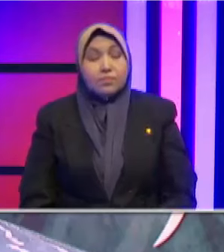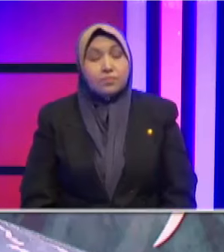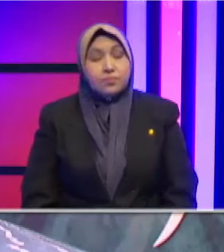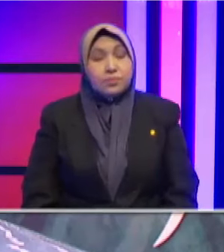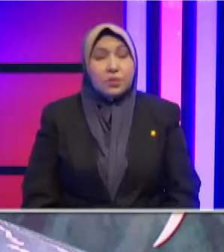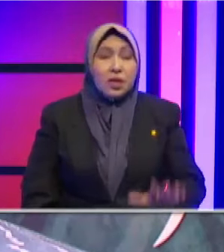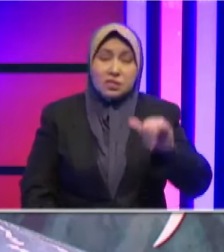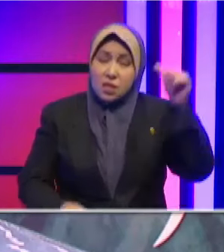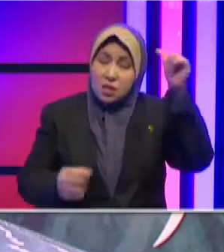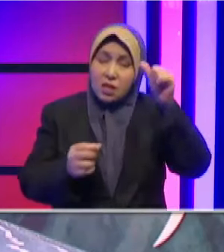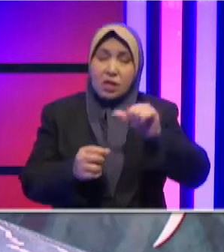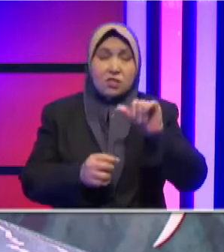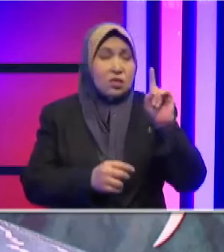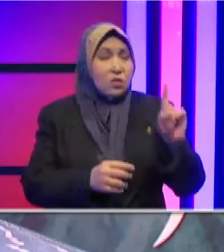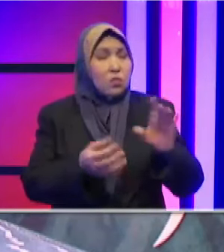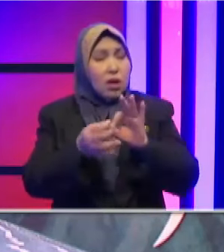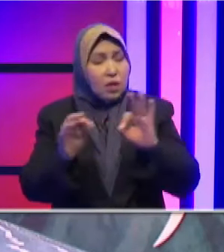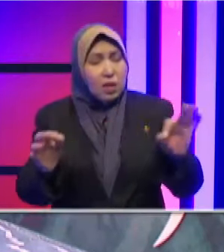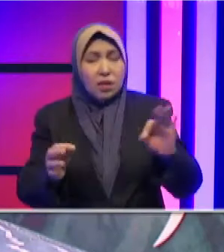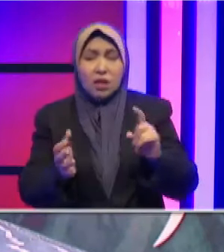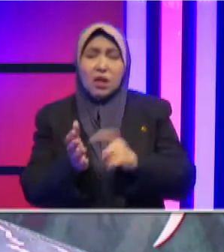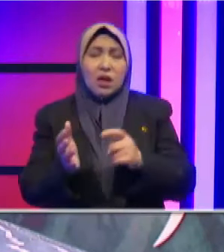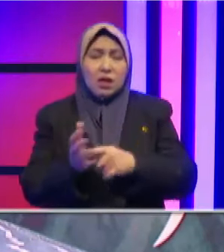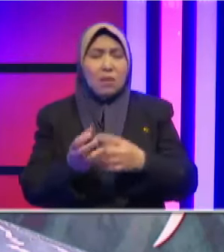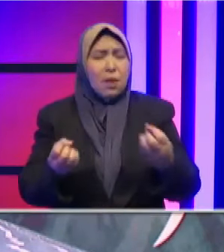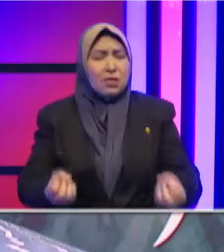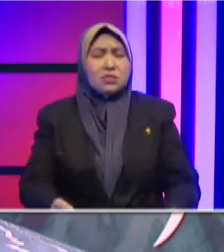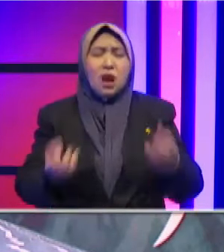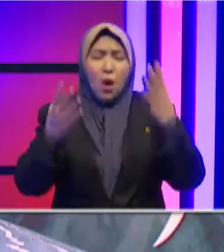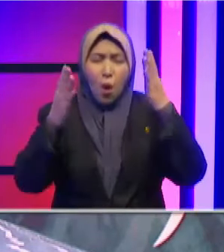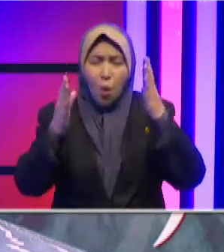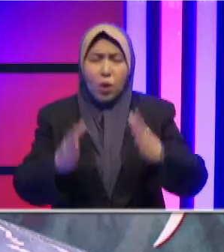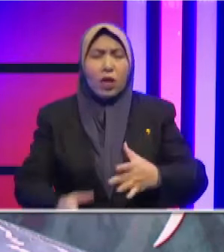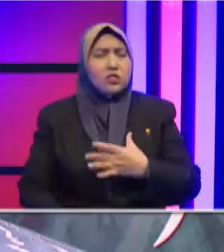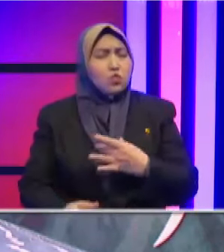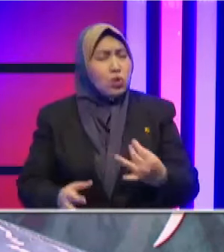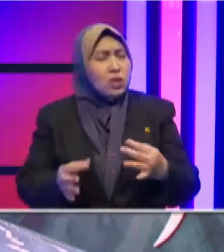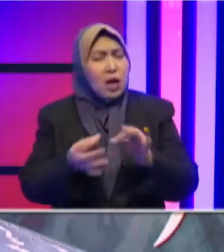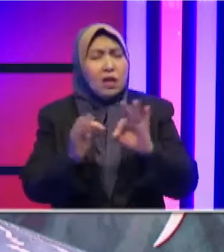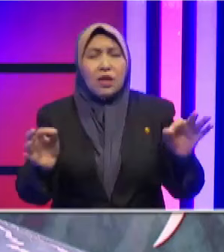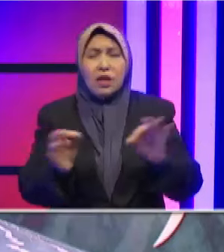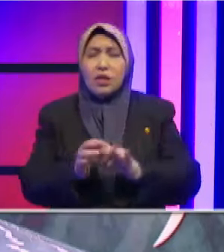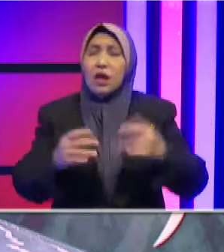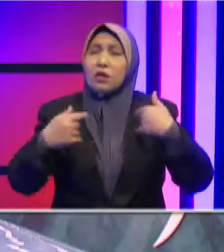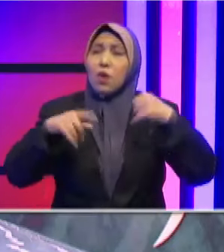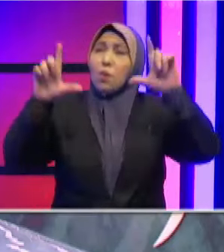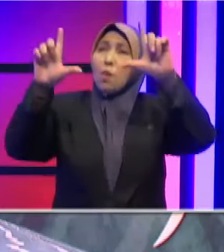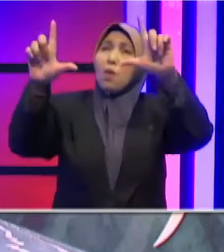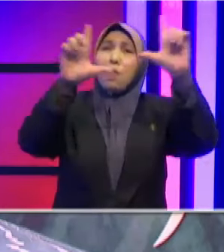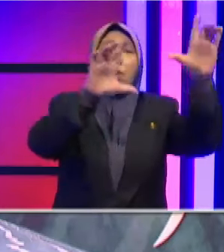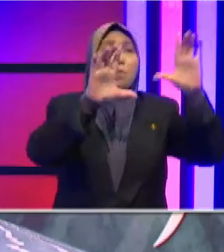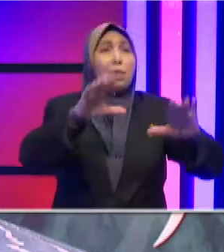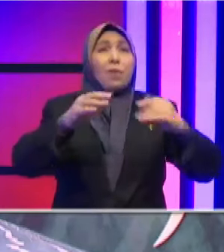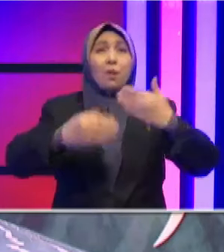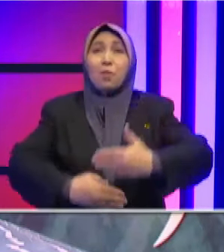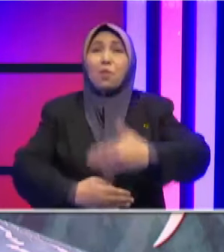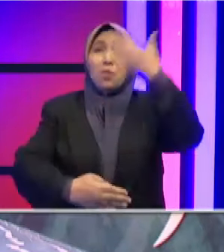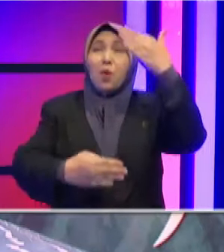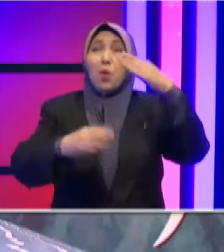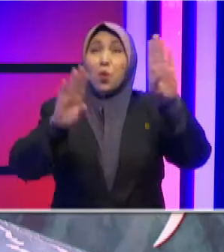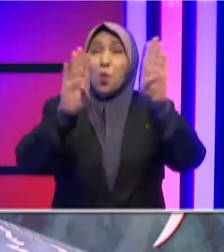61 ayat yang selalu kita sebut kadang-kadang ama yang suka yakni Aamir gantung-gantung dekat dinding masing-masing lebih